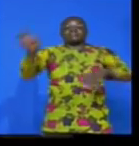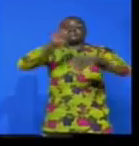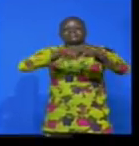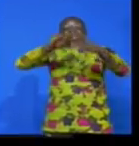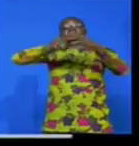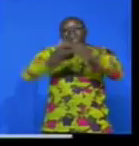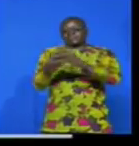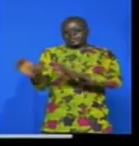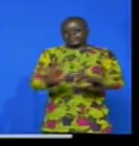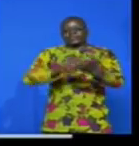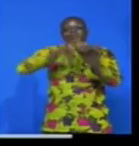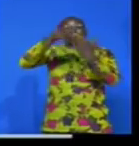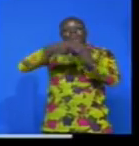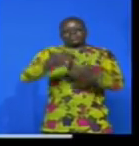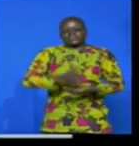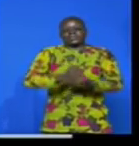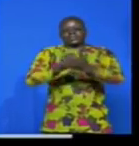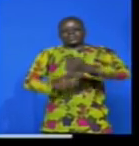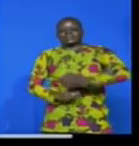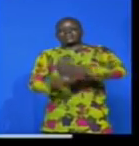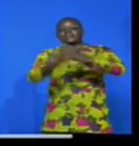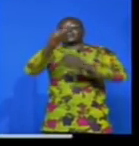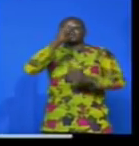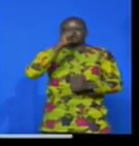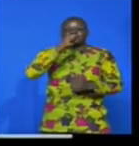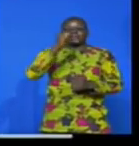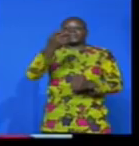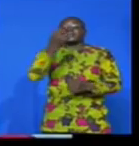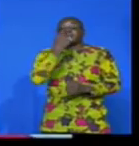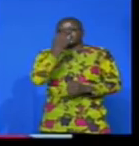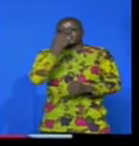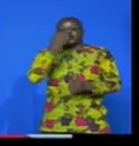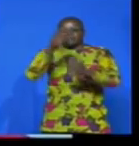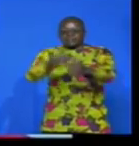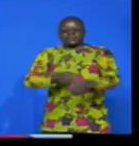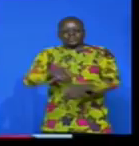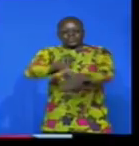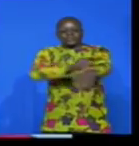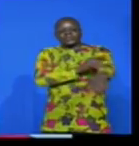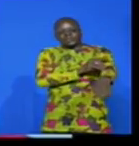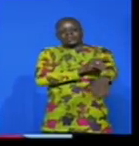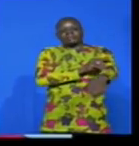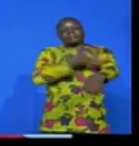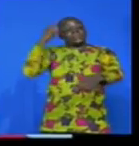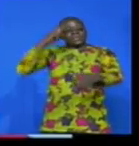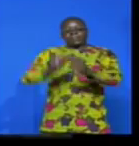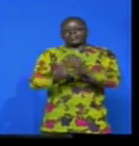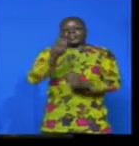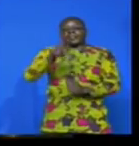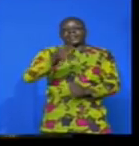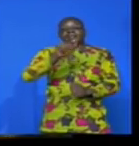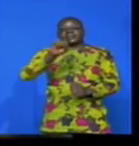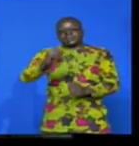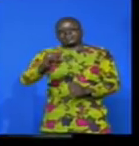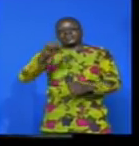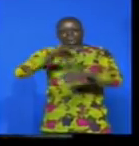d'exécution du programme d'appui à la sécurité alimentaire et nutritionnelle, à l'agriculture durable et à la résilience, PASNAD. Sur le terrain,